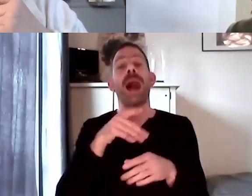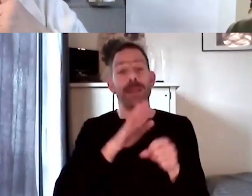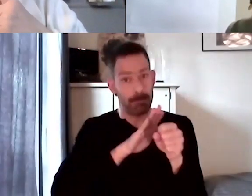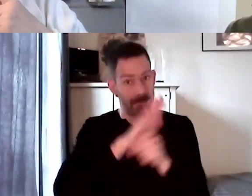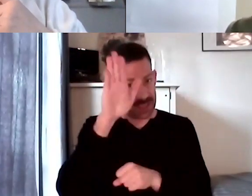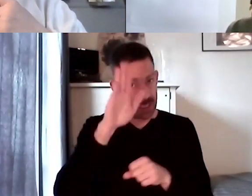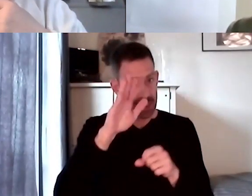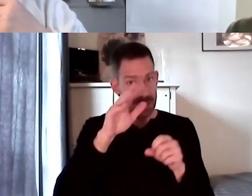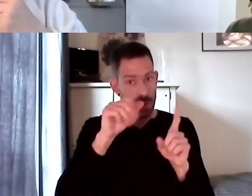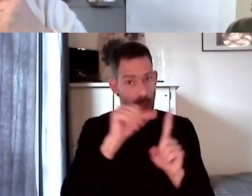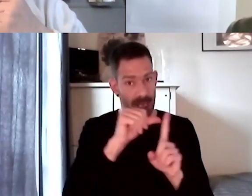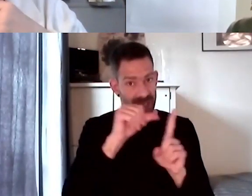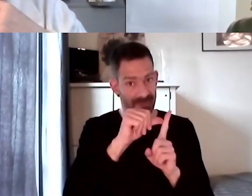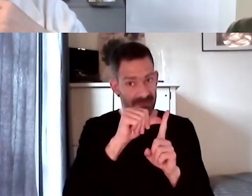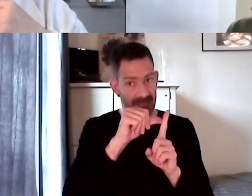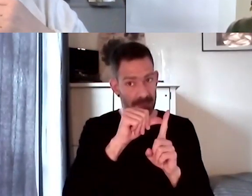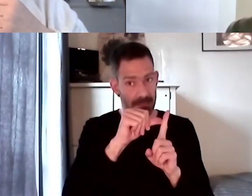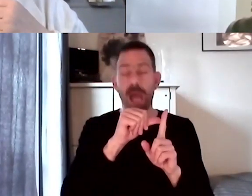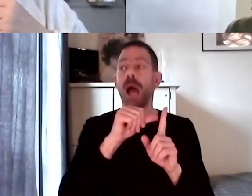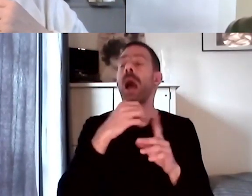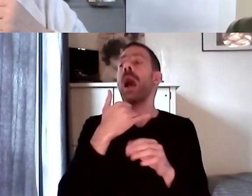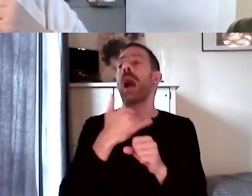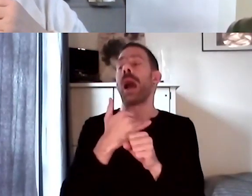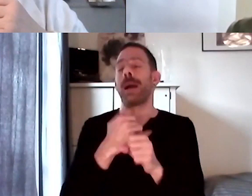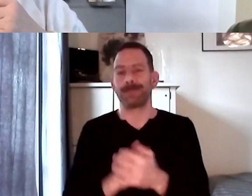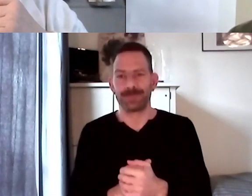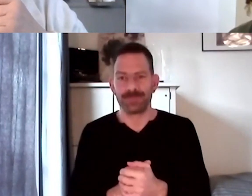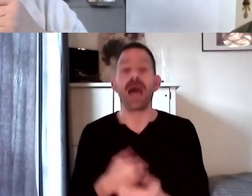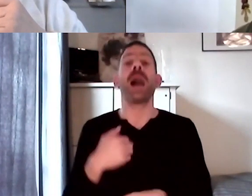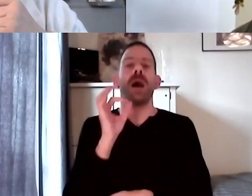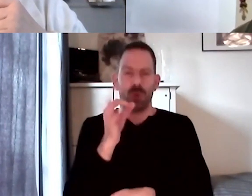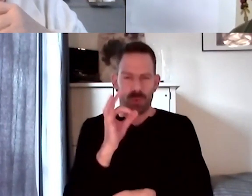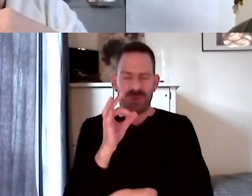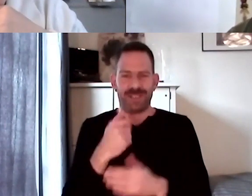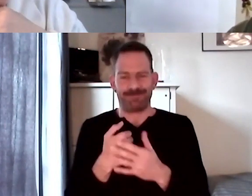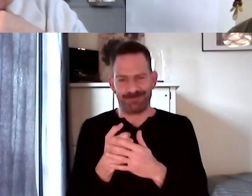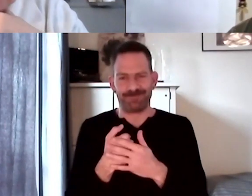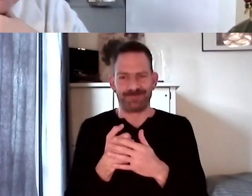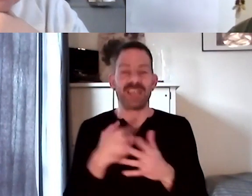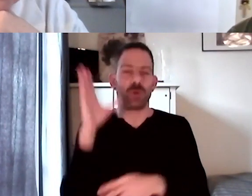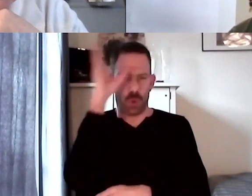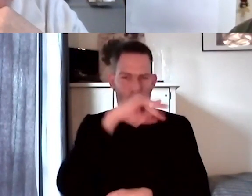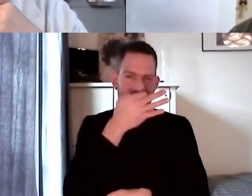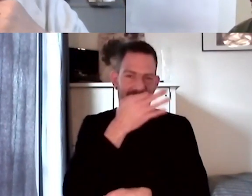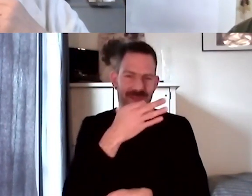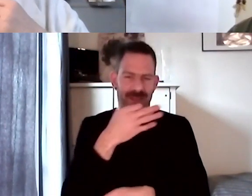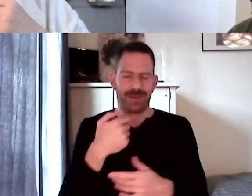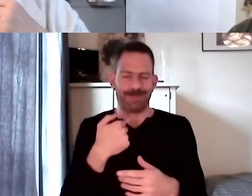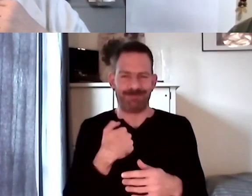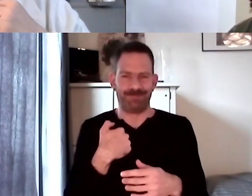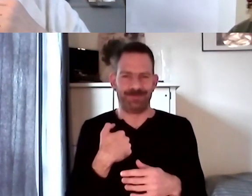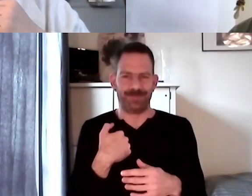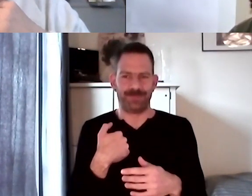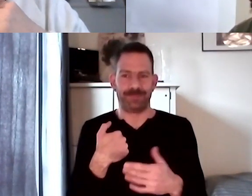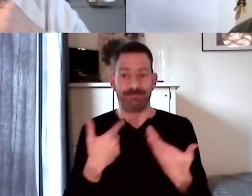équivalente. Ok. Oui, alors oui, il y a des prestations. Moi, je travaille aussi, j'ai oublié de vous dire dans ma présentation, c'est que là, je